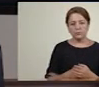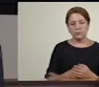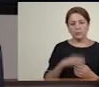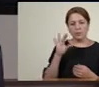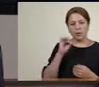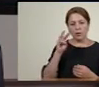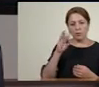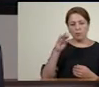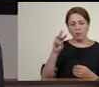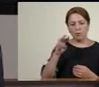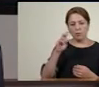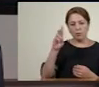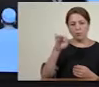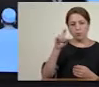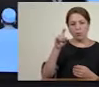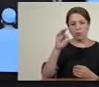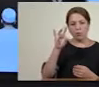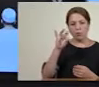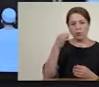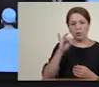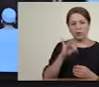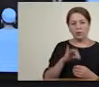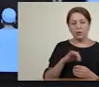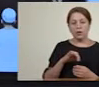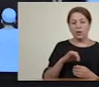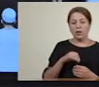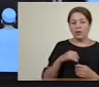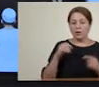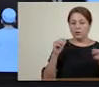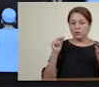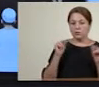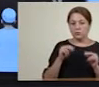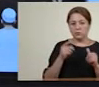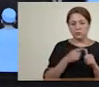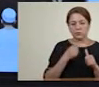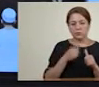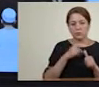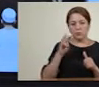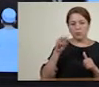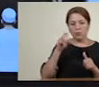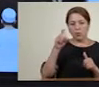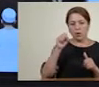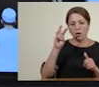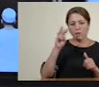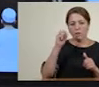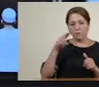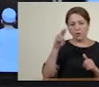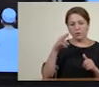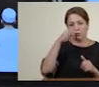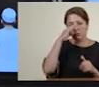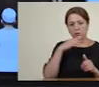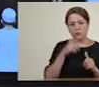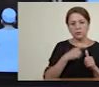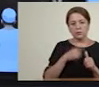Imom Buxoriy ning asl ismi Muhammad, otasining ismi